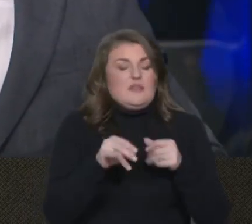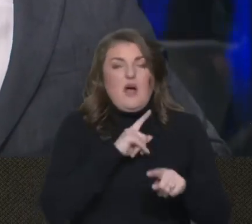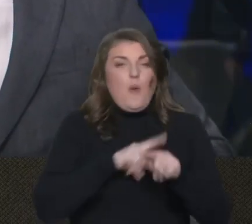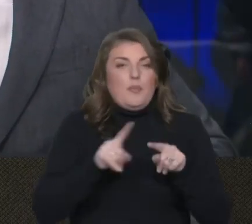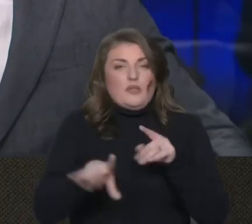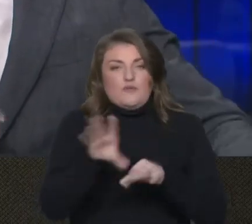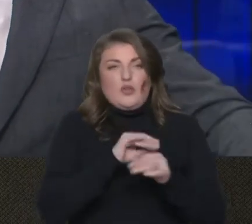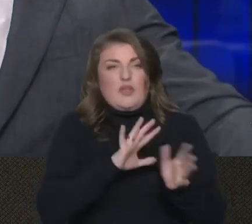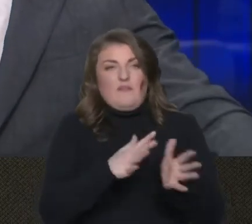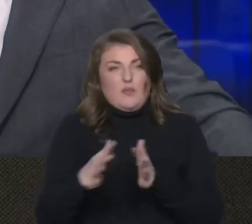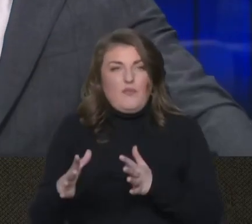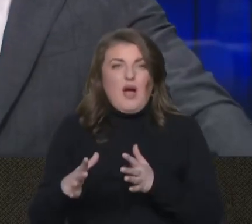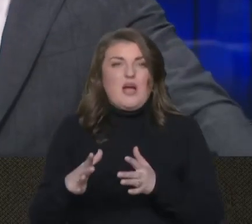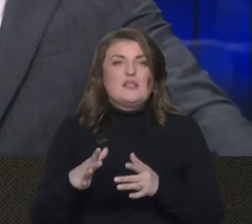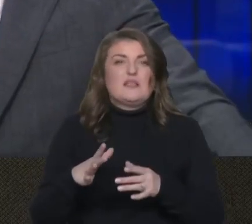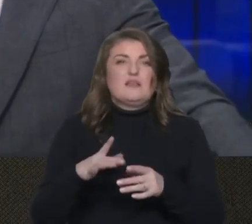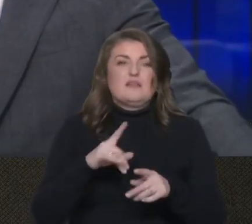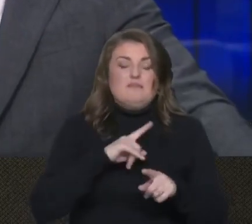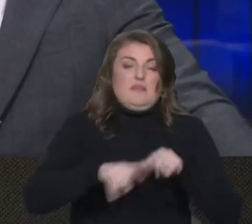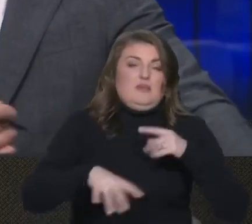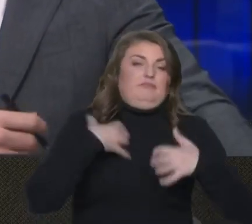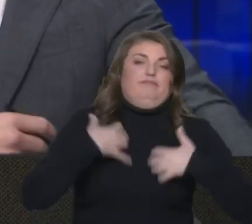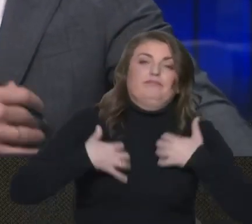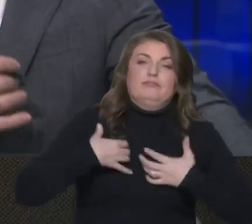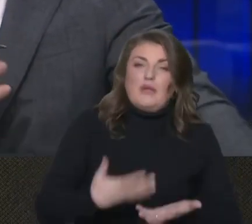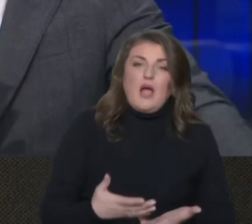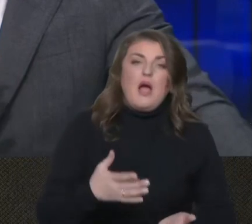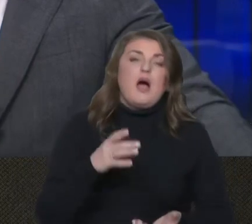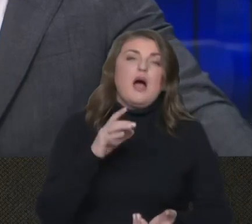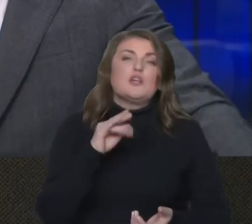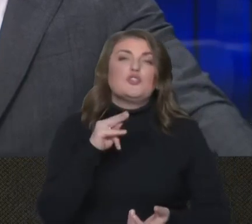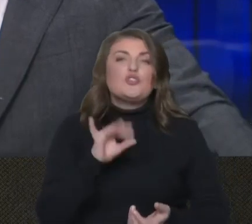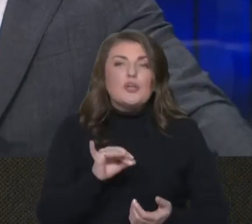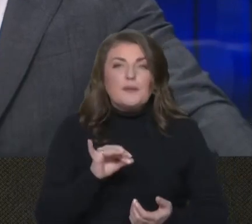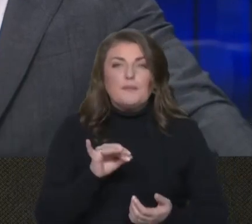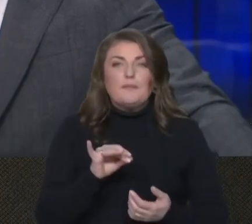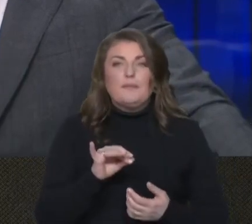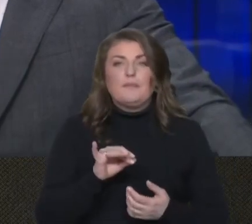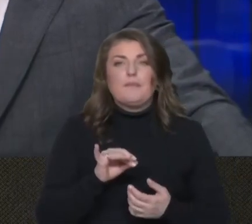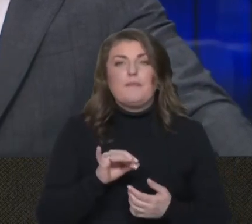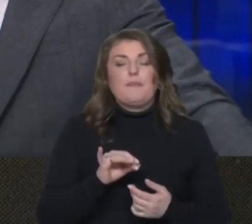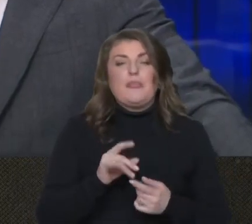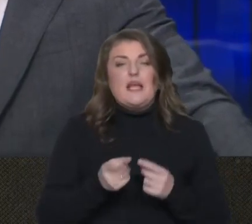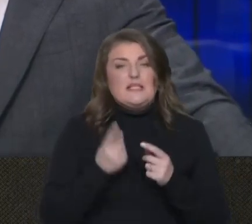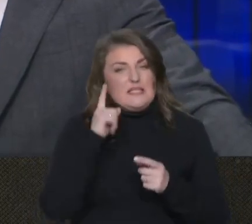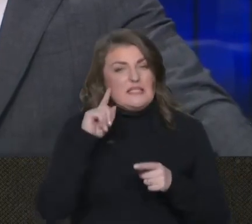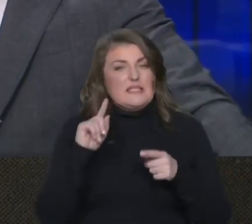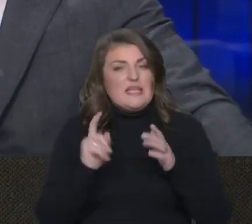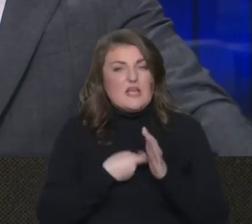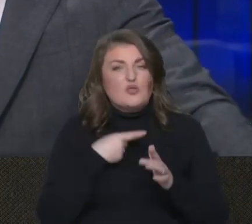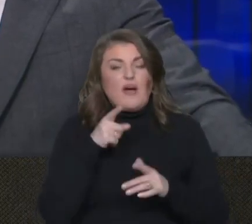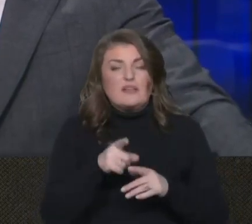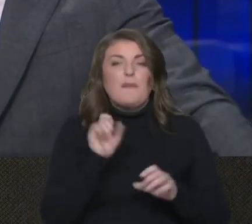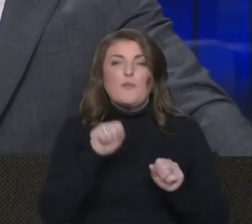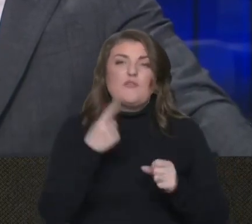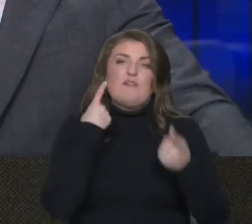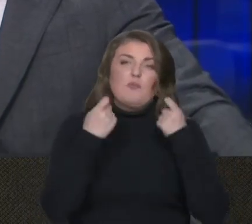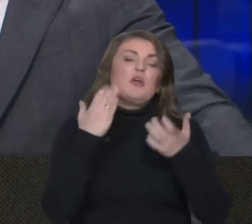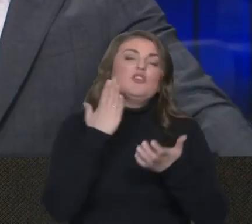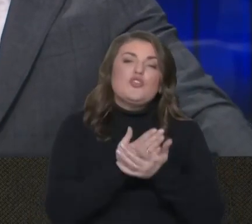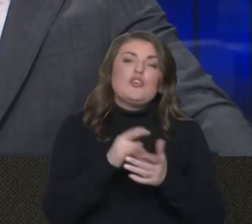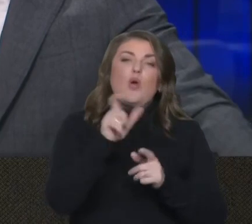в нас відбувається, з коліс, з пилу, з жари, як то кажуть. Чи от з'ясувала ти, можливо, інформацію, чи є в